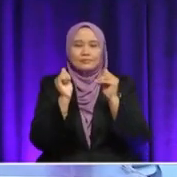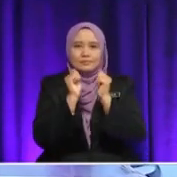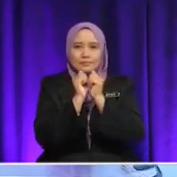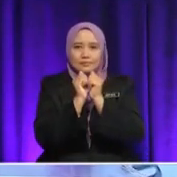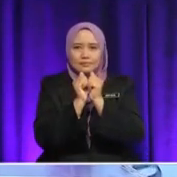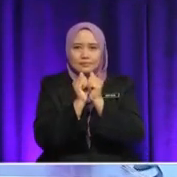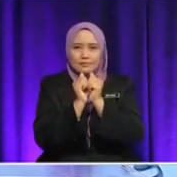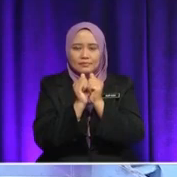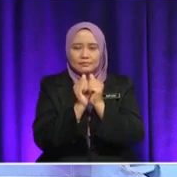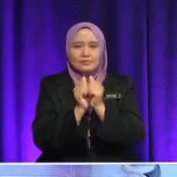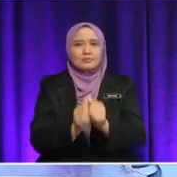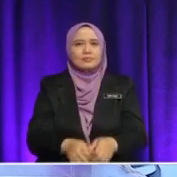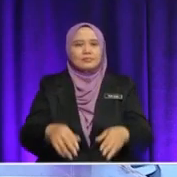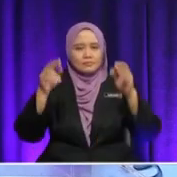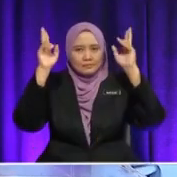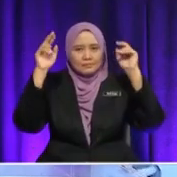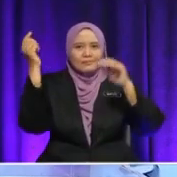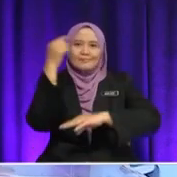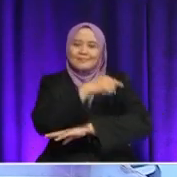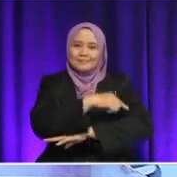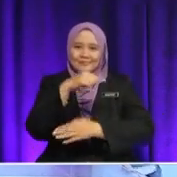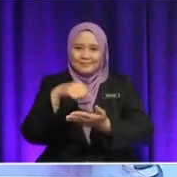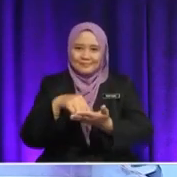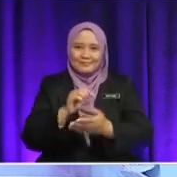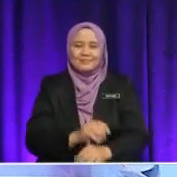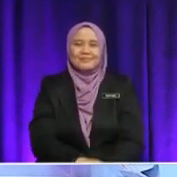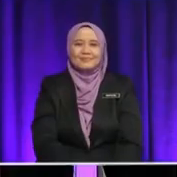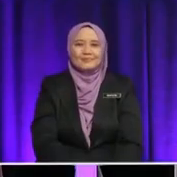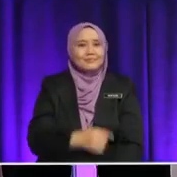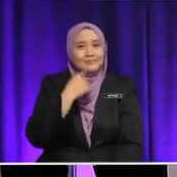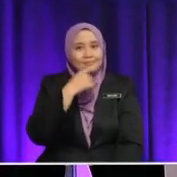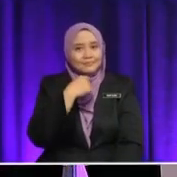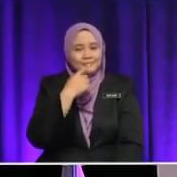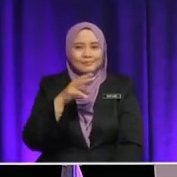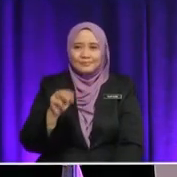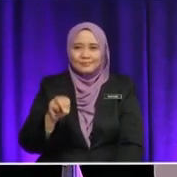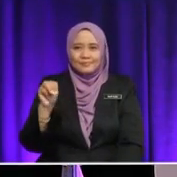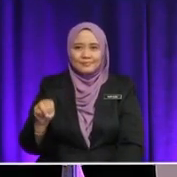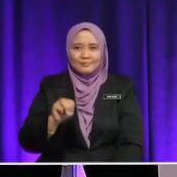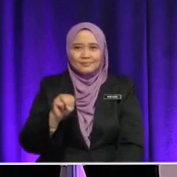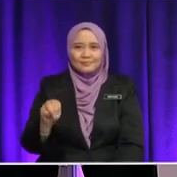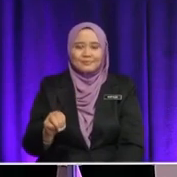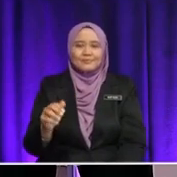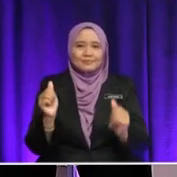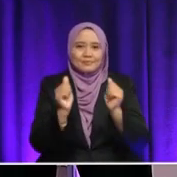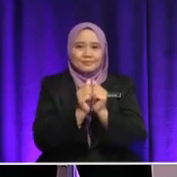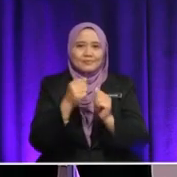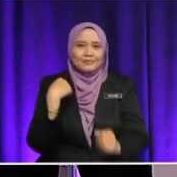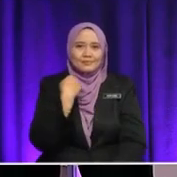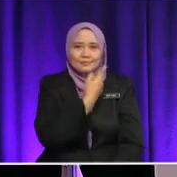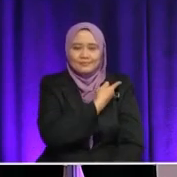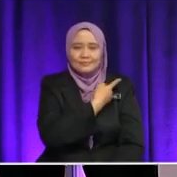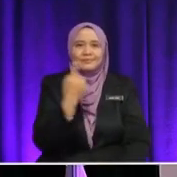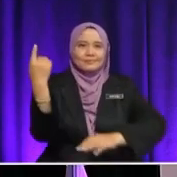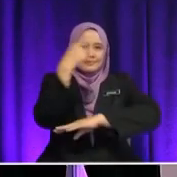katanya kita juga ada anak muridku Siapakah mereka cekernya betul di Bekasi main sama kayak pertama kita